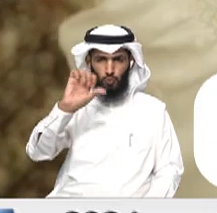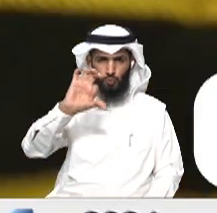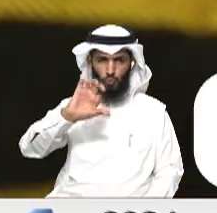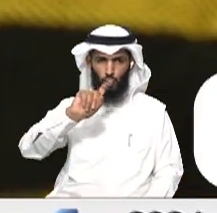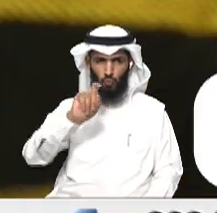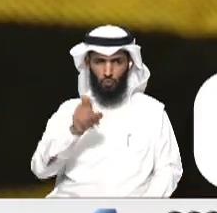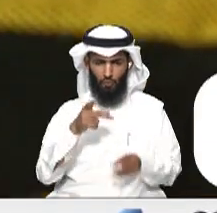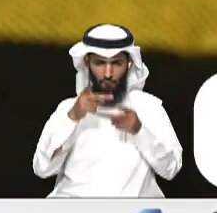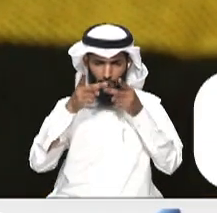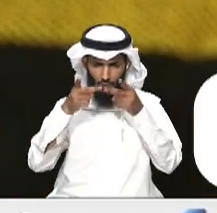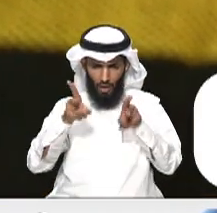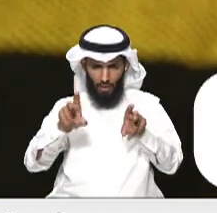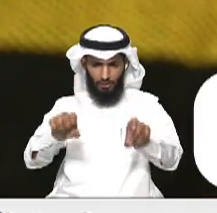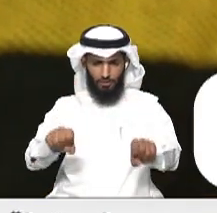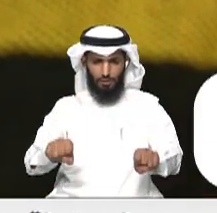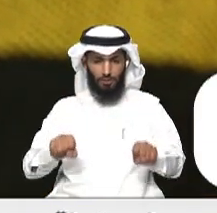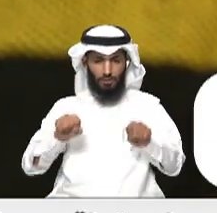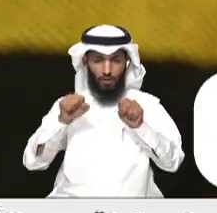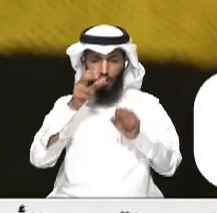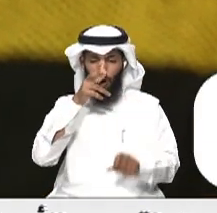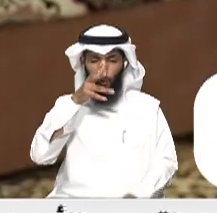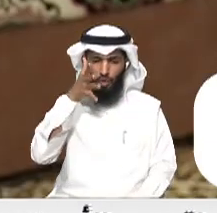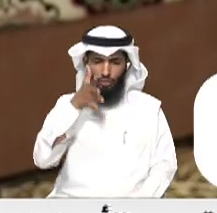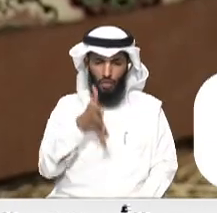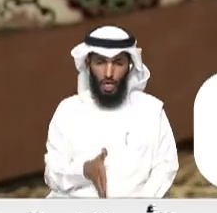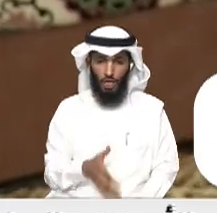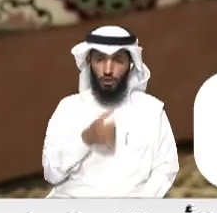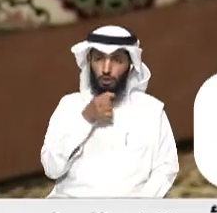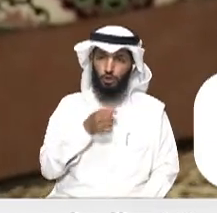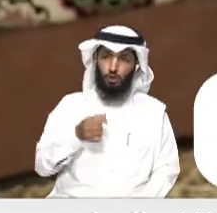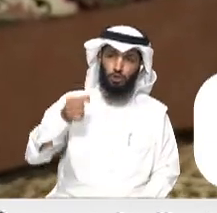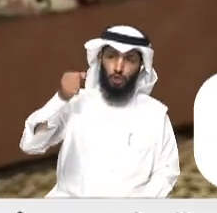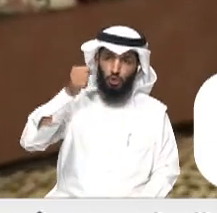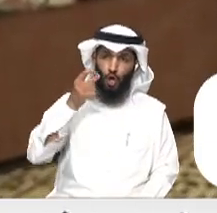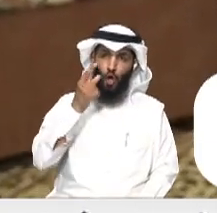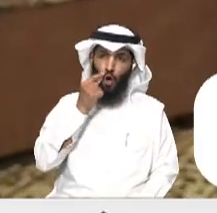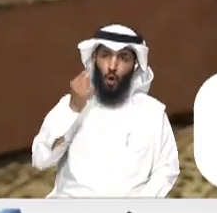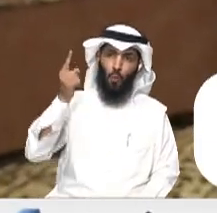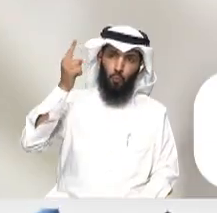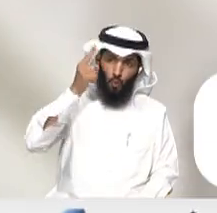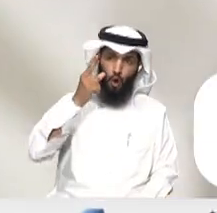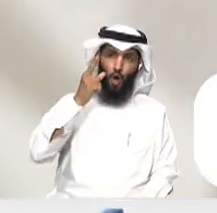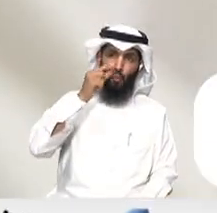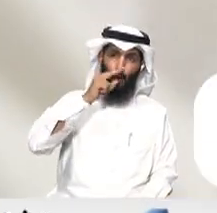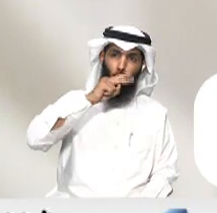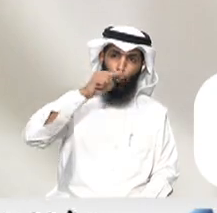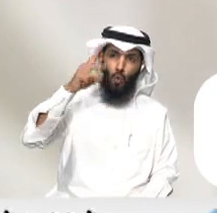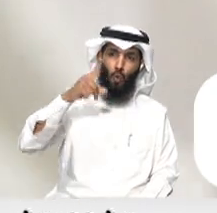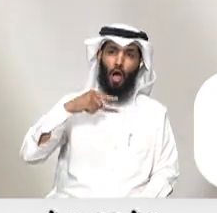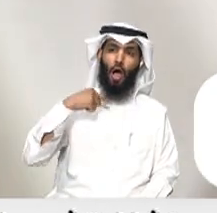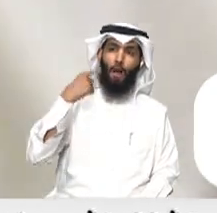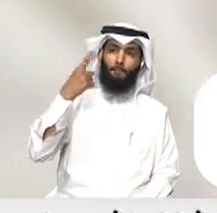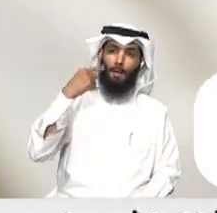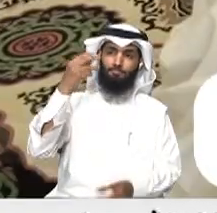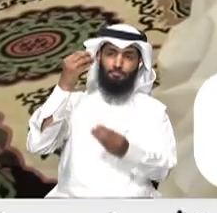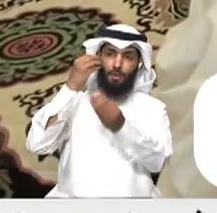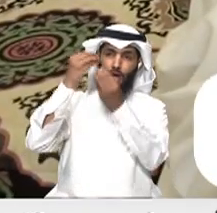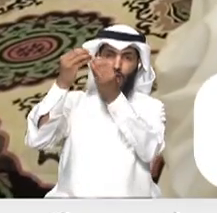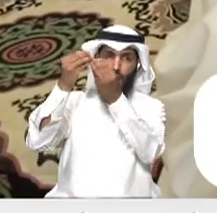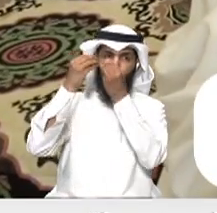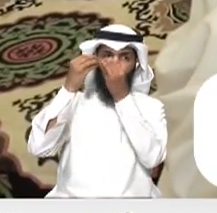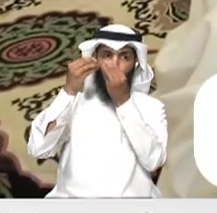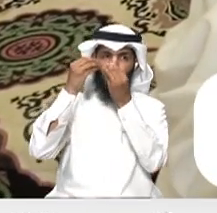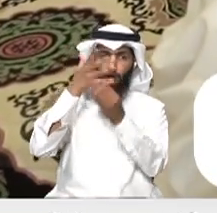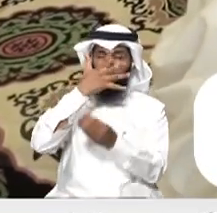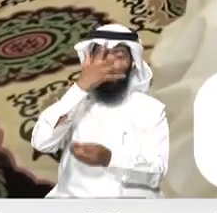النساجة عندما كان صغيرا مع جده ووالده وأعمامه، فتعلم منهم طريقة العمل